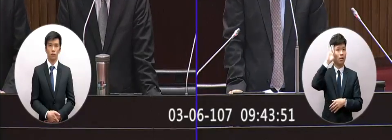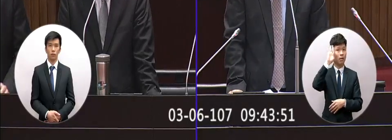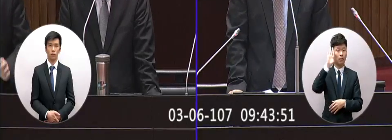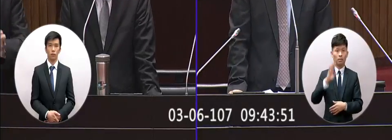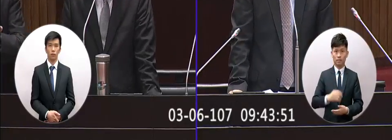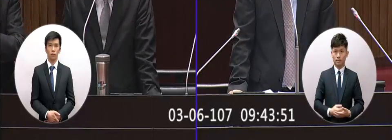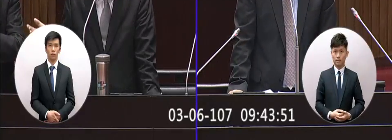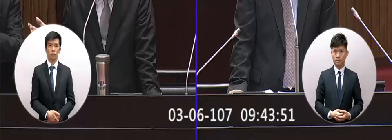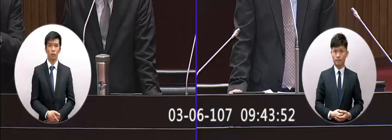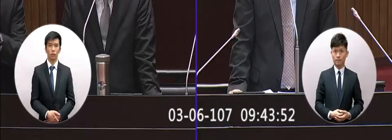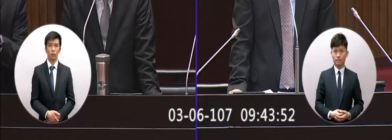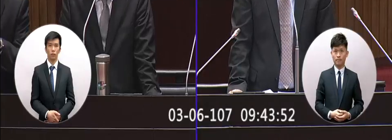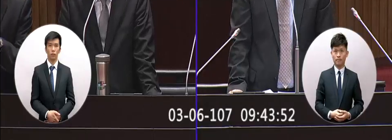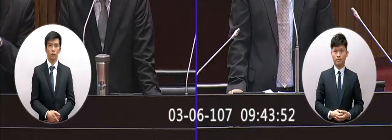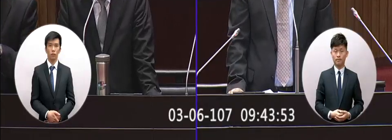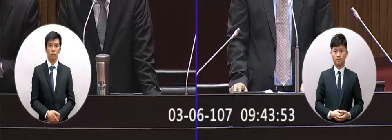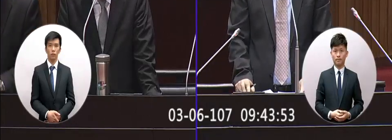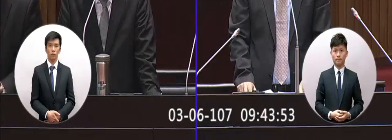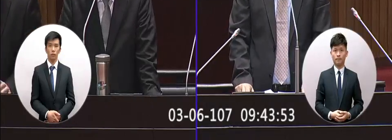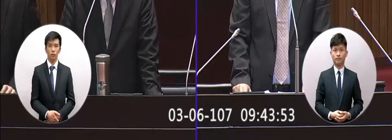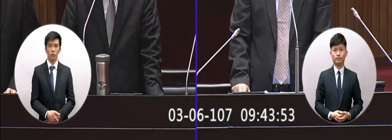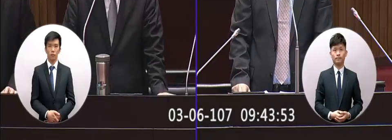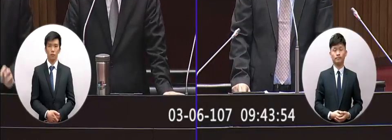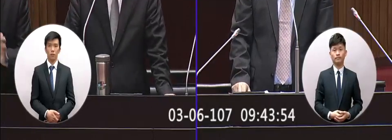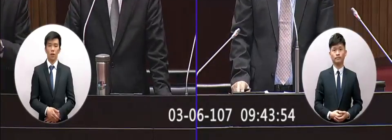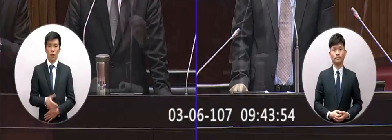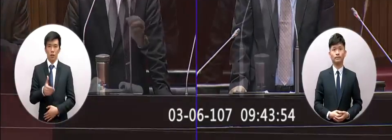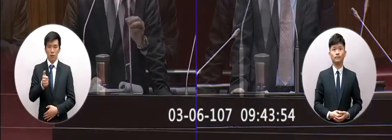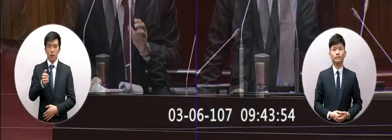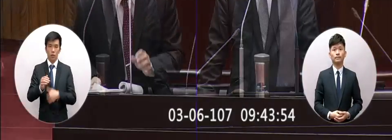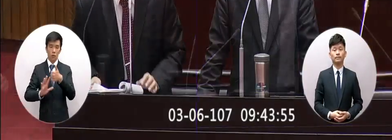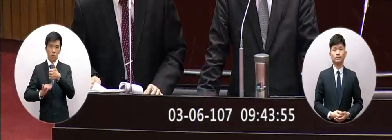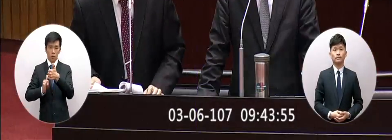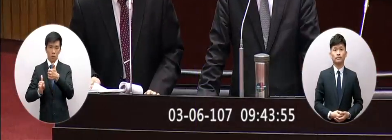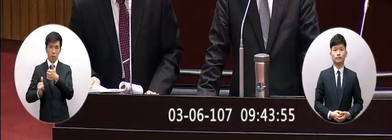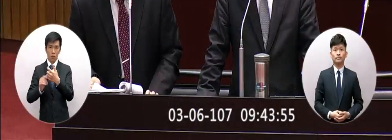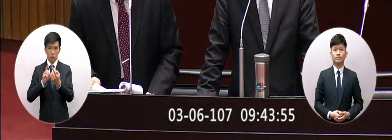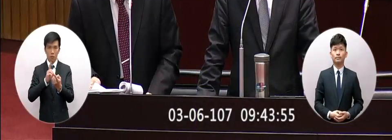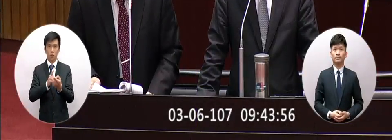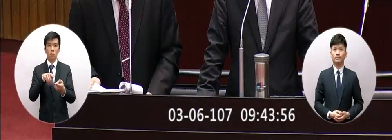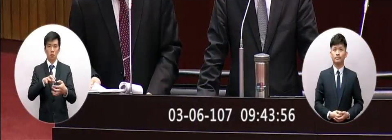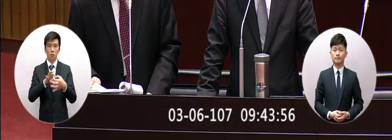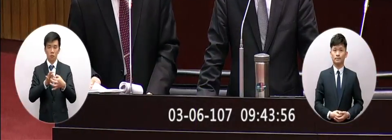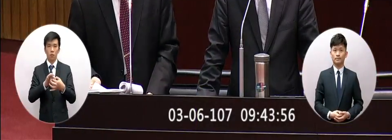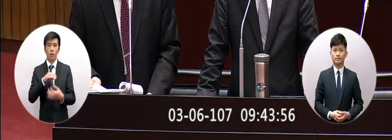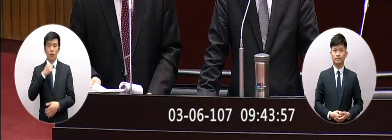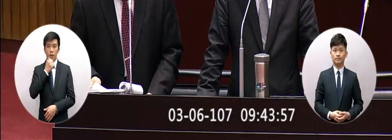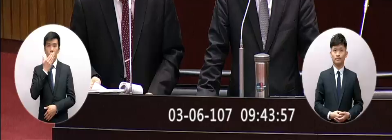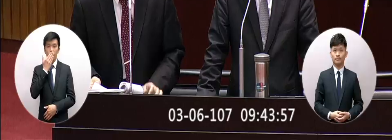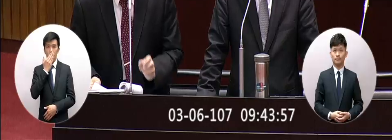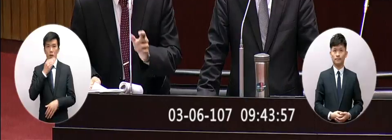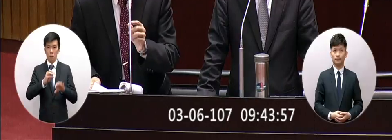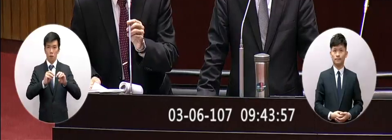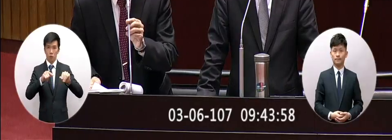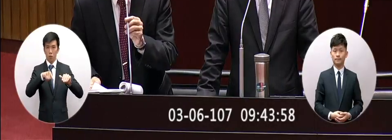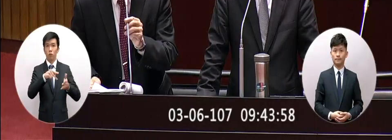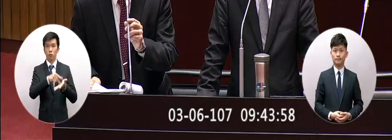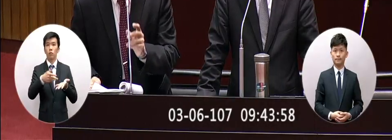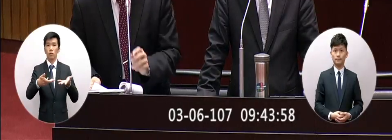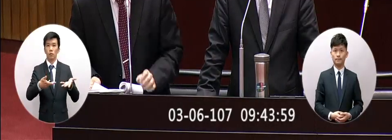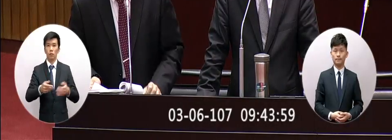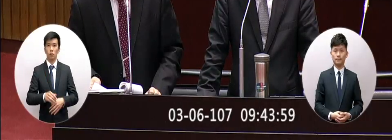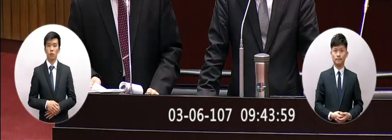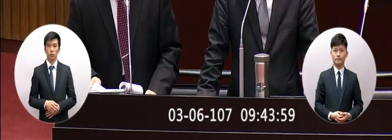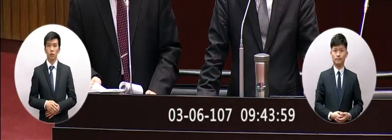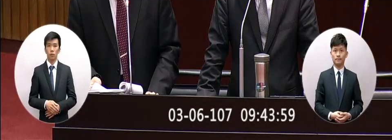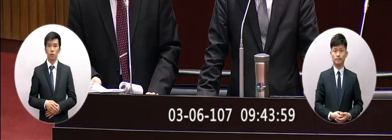长？ 谢谢委员在关心，就是所谓的台糖的土地来配合